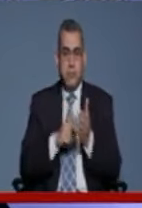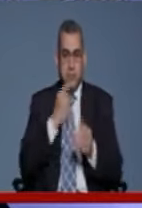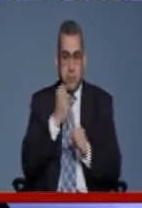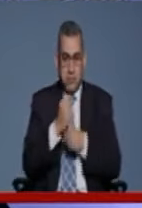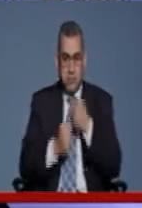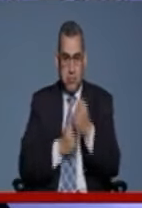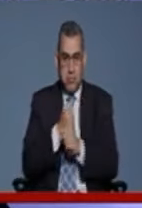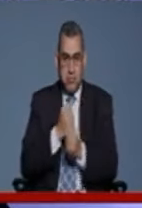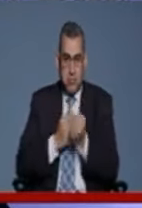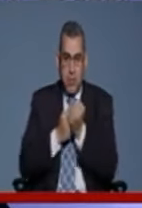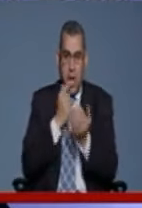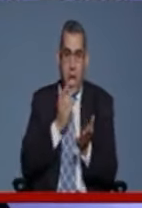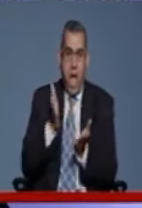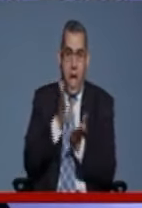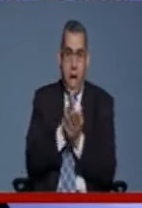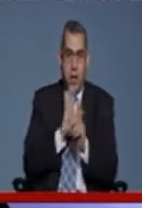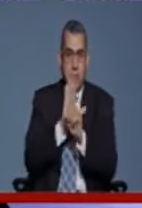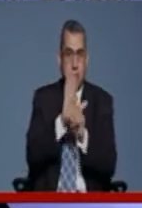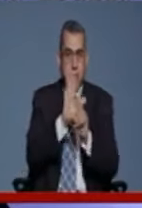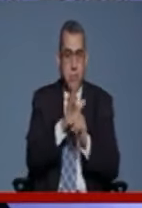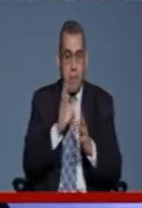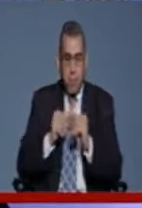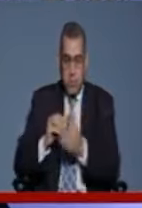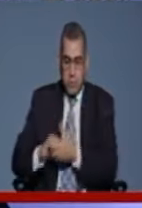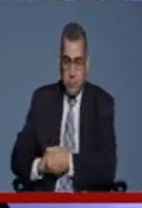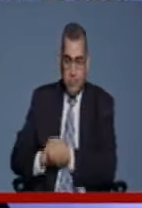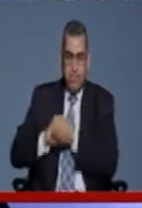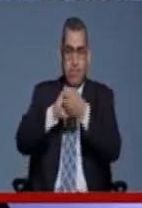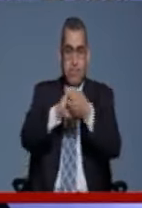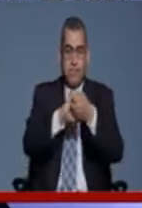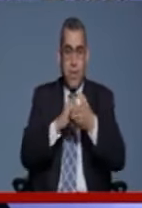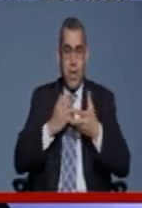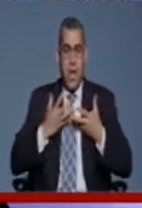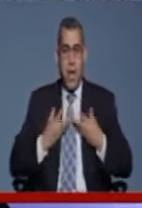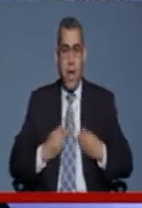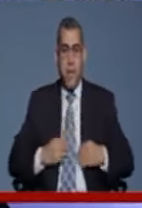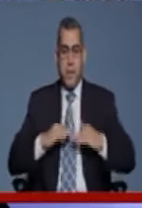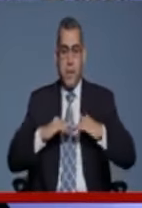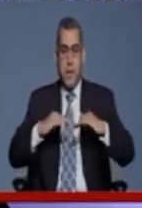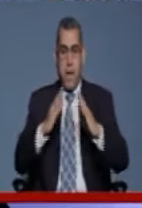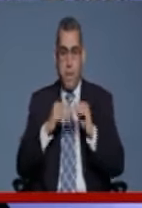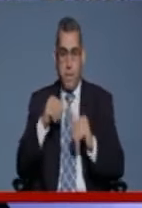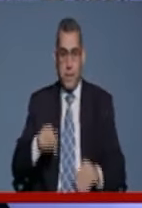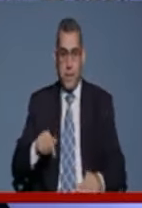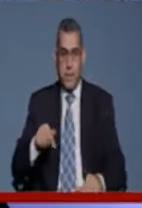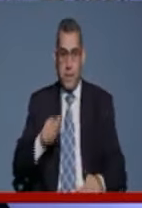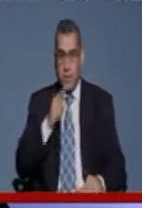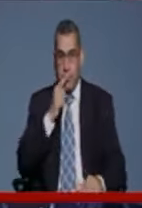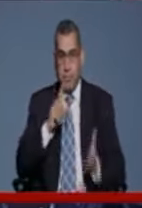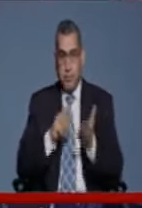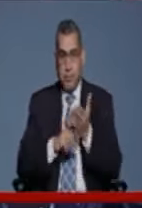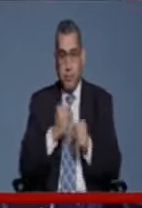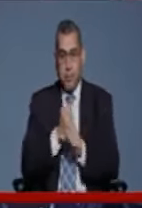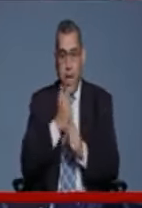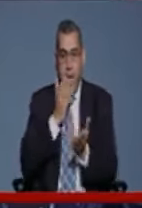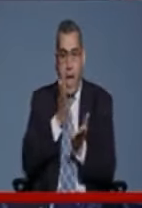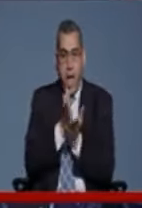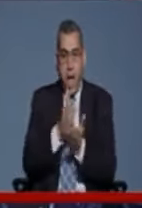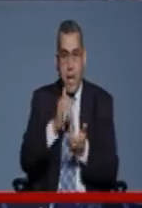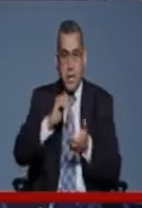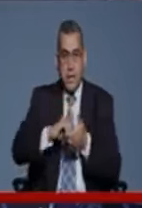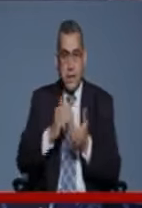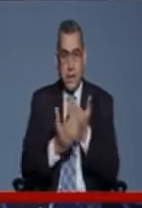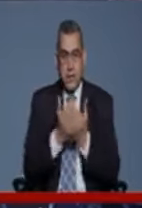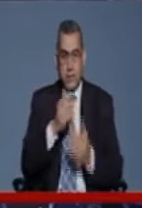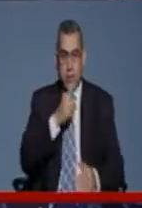الحق للعبور بالوطن إلى آفاق الأمن والاستقرار. وتجديداً للعهد، يؤكد